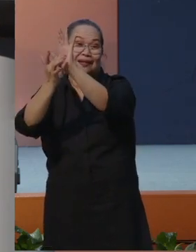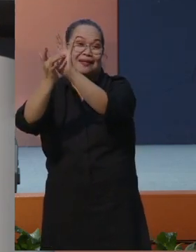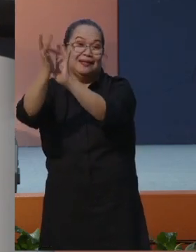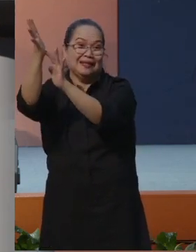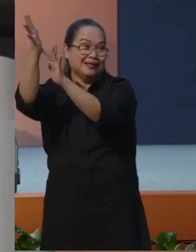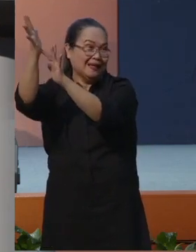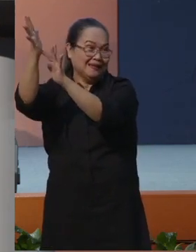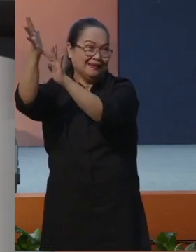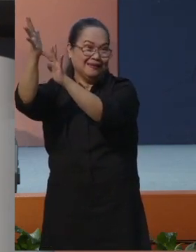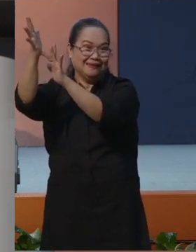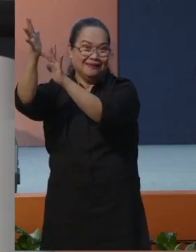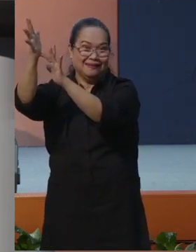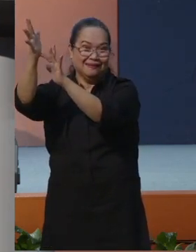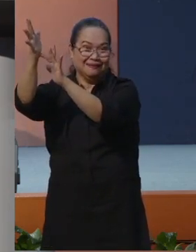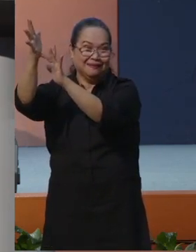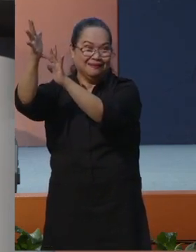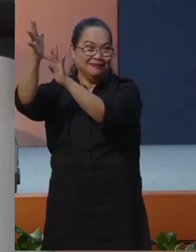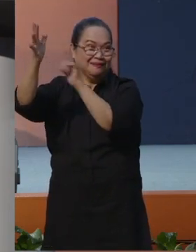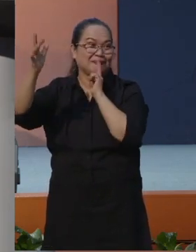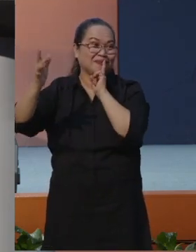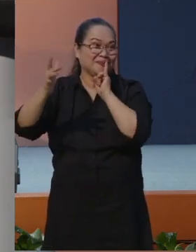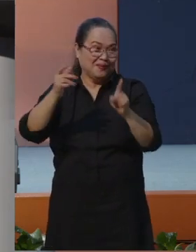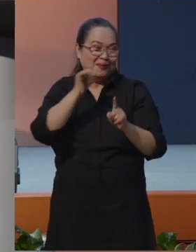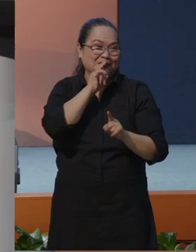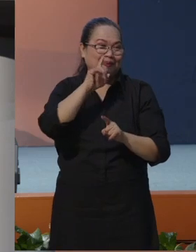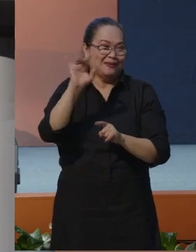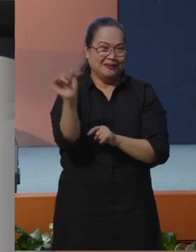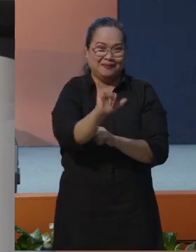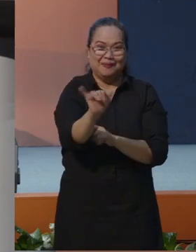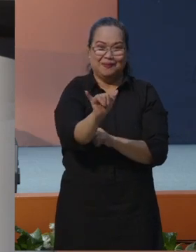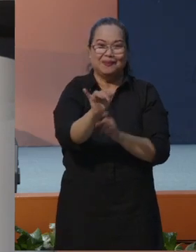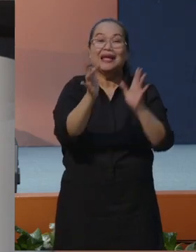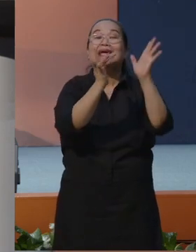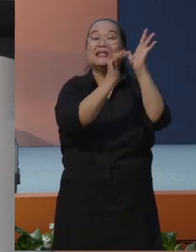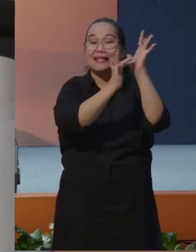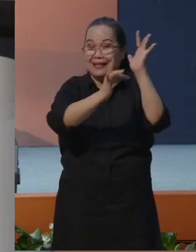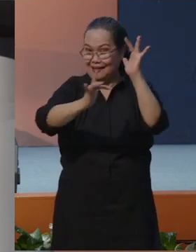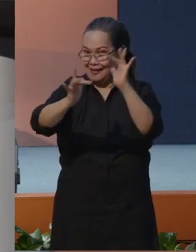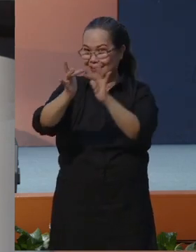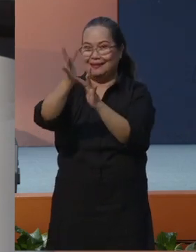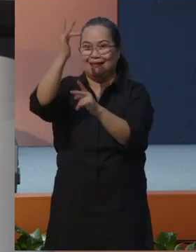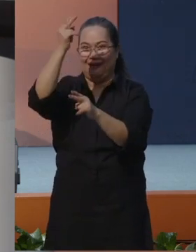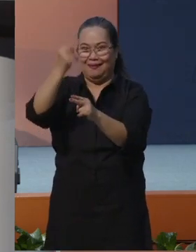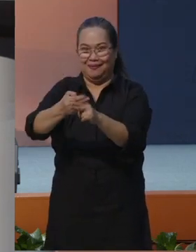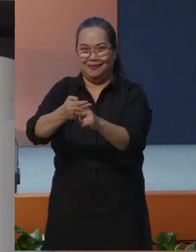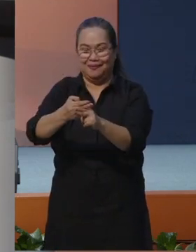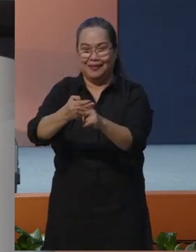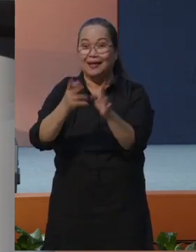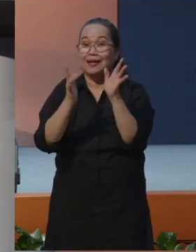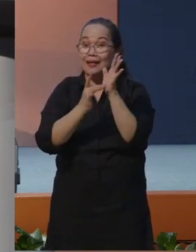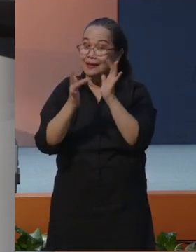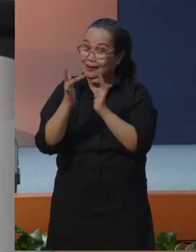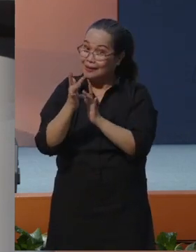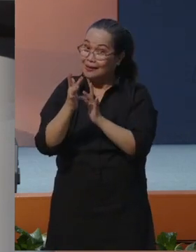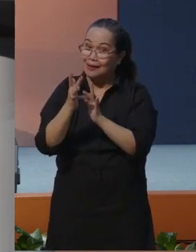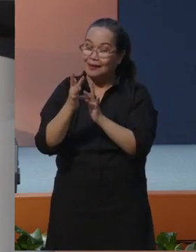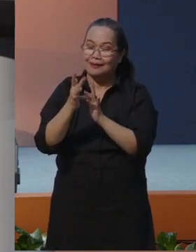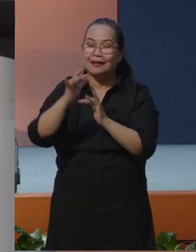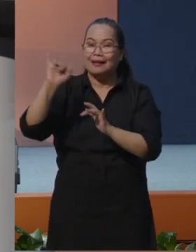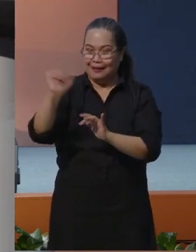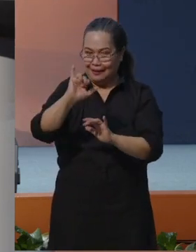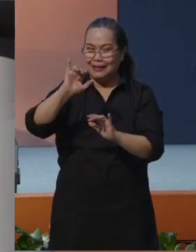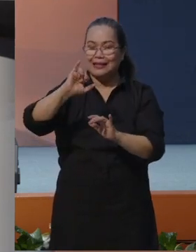niya Yeshua. Ang pangalan po na yun ay pangalan ni Jesus. Si Jesus po kapangalan ni